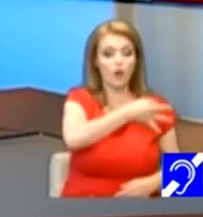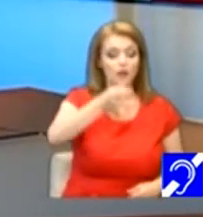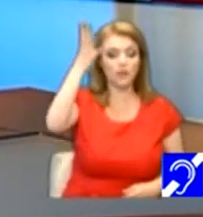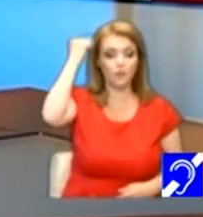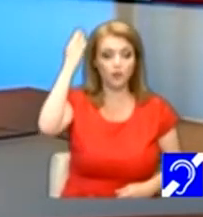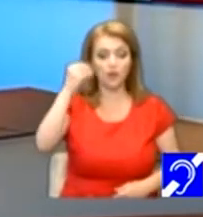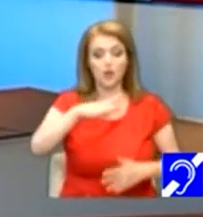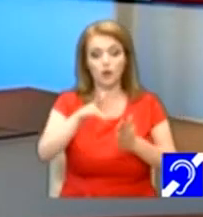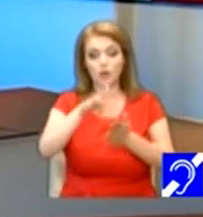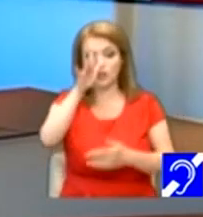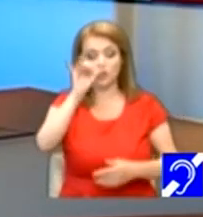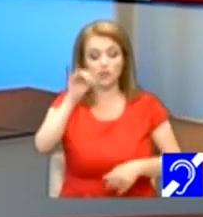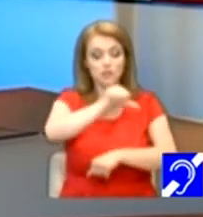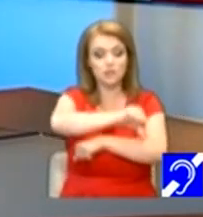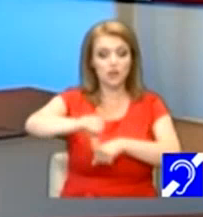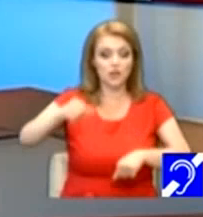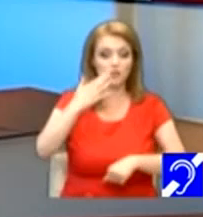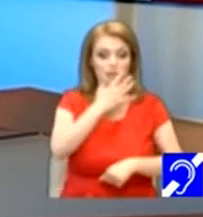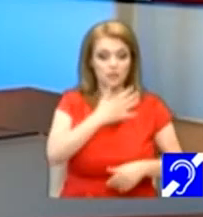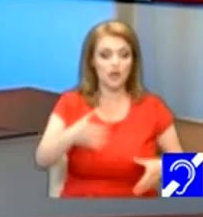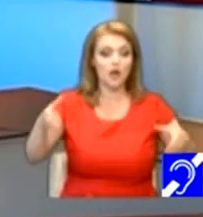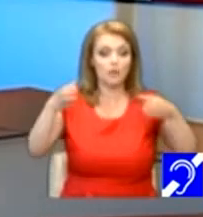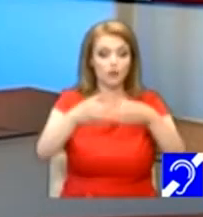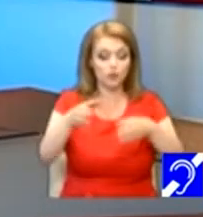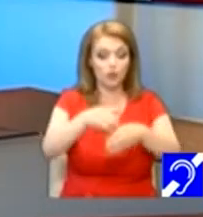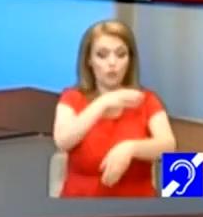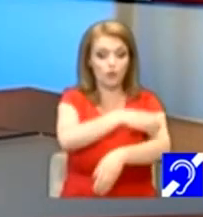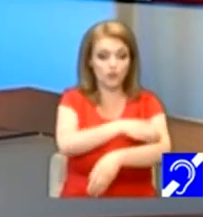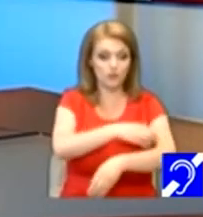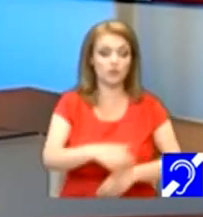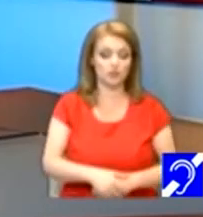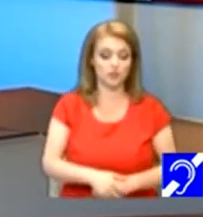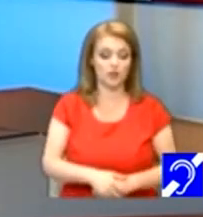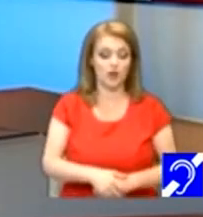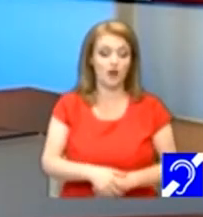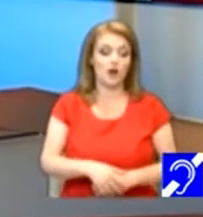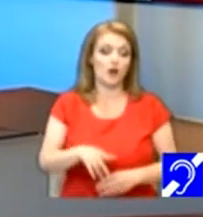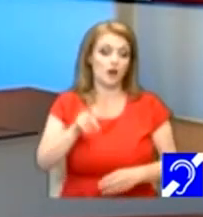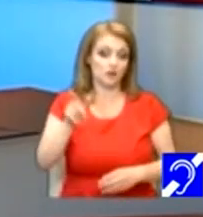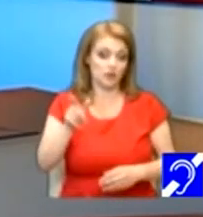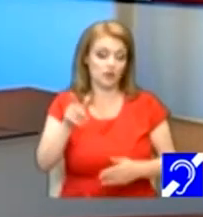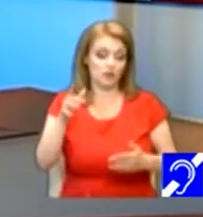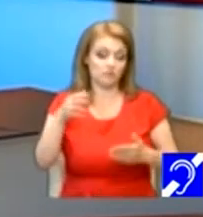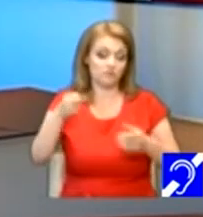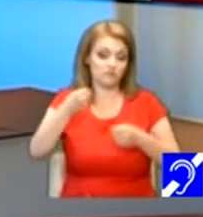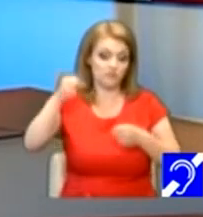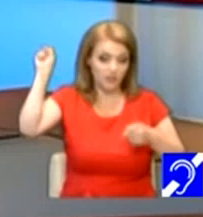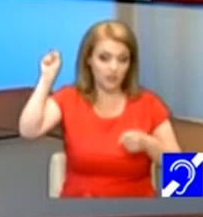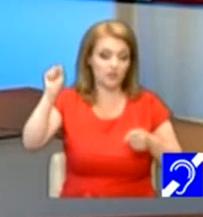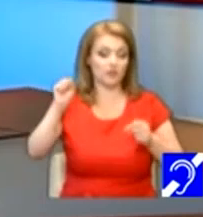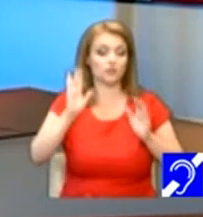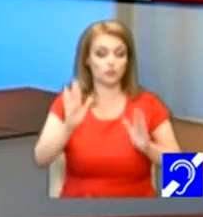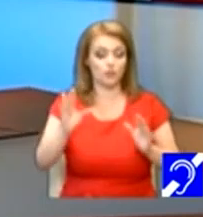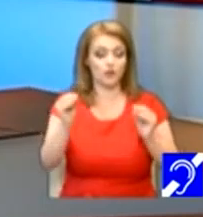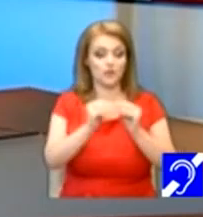Moldova, la Chișinău și în diaspora. Blocul electoral al comuniștilor și socialiștilor a convins mai mulți alegători decât